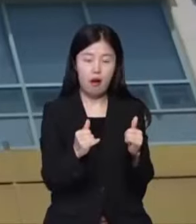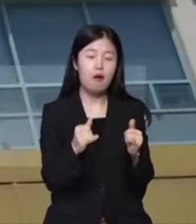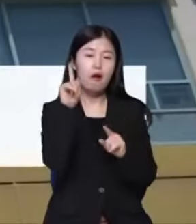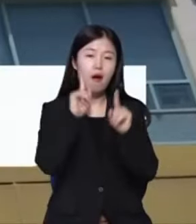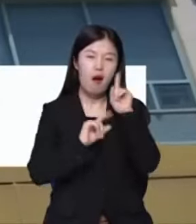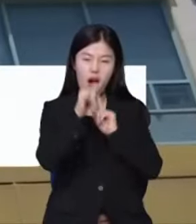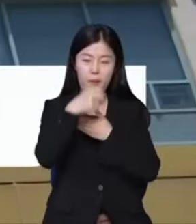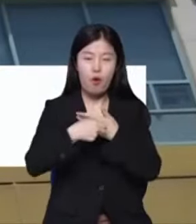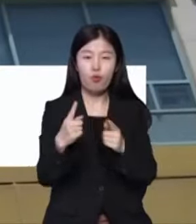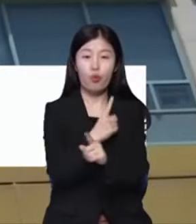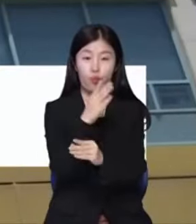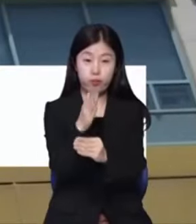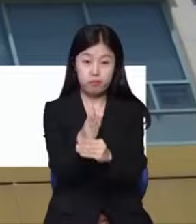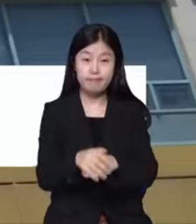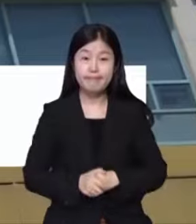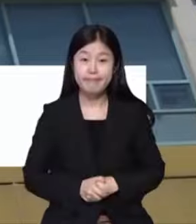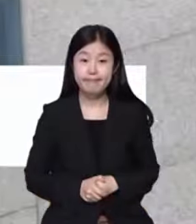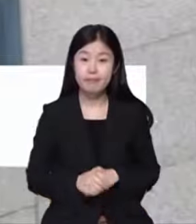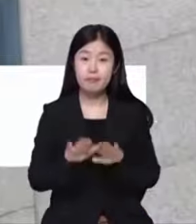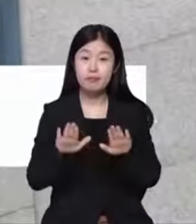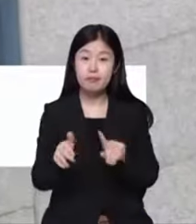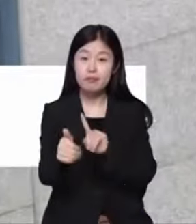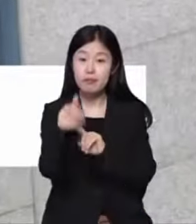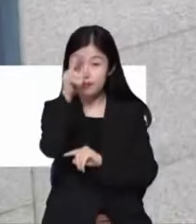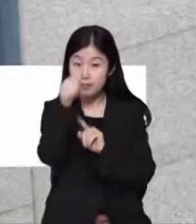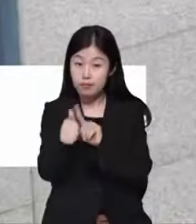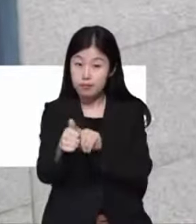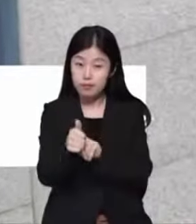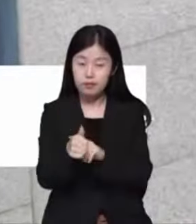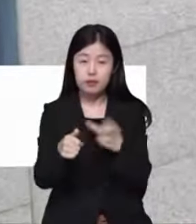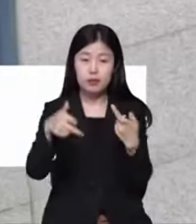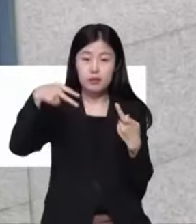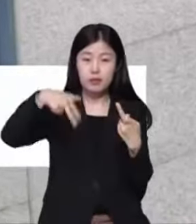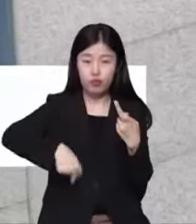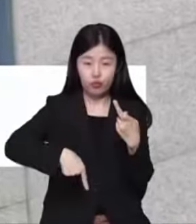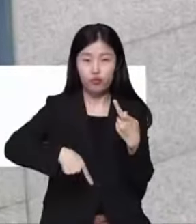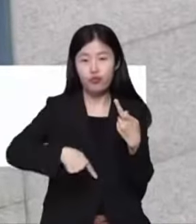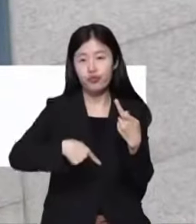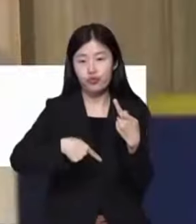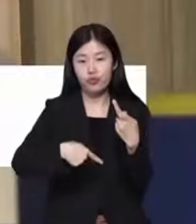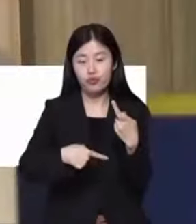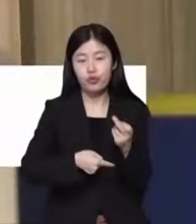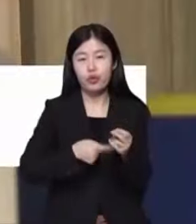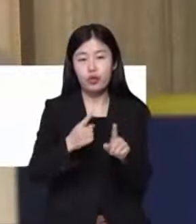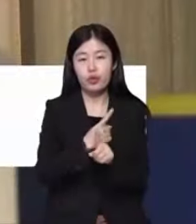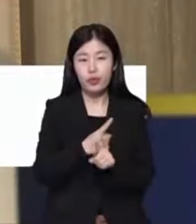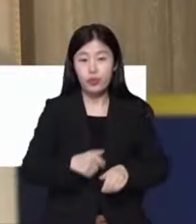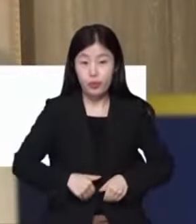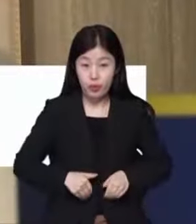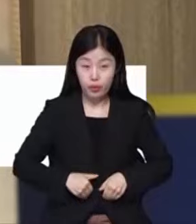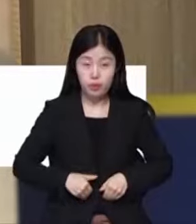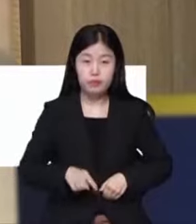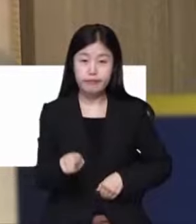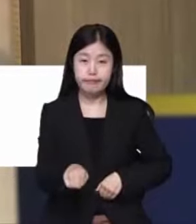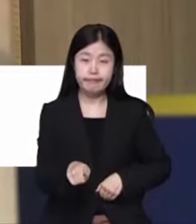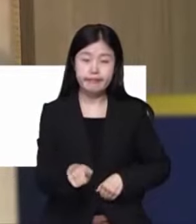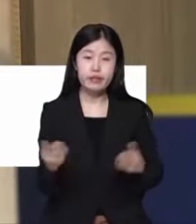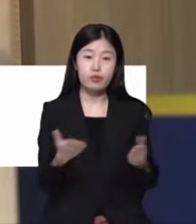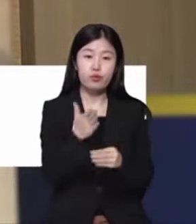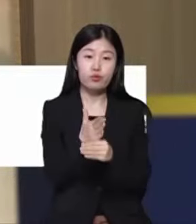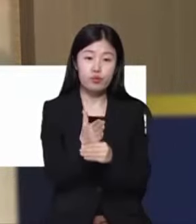정강이부 골절로 12주 중단 나왔고요. 수술 예정입니다. 동상 신청을 하면